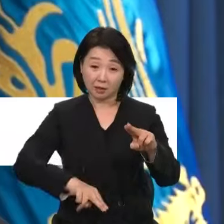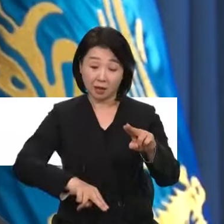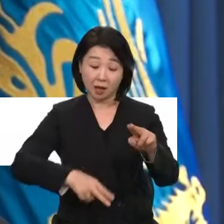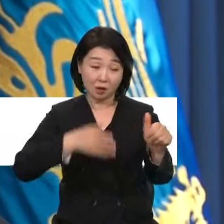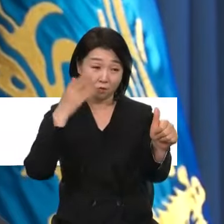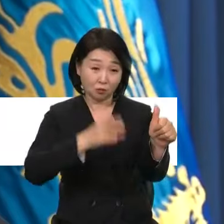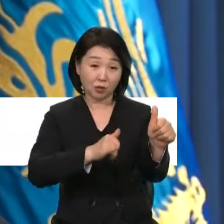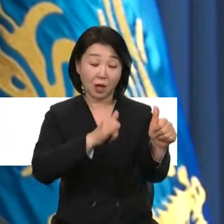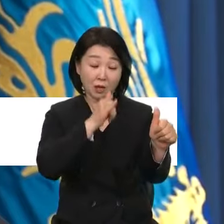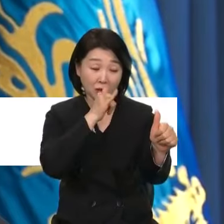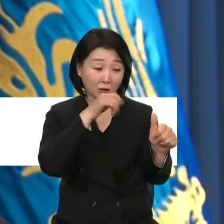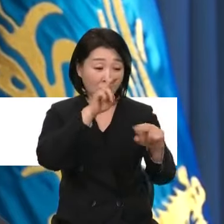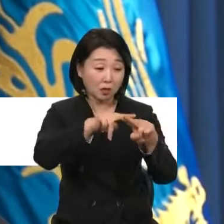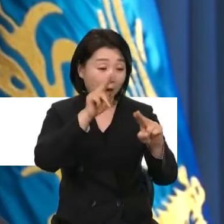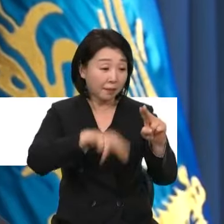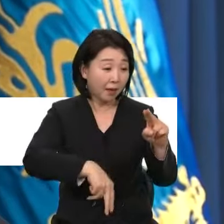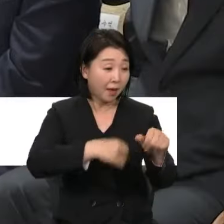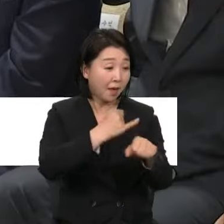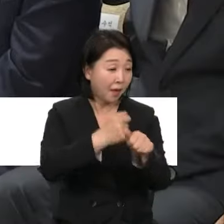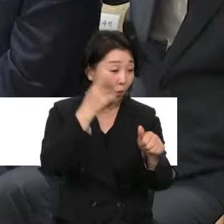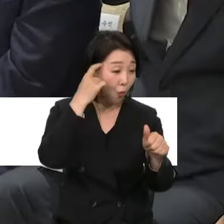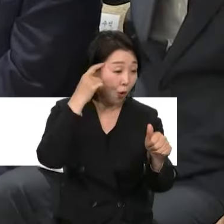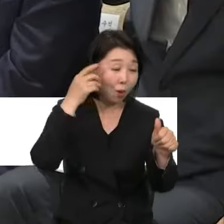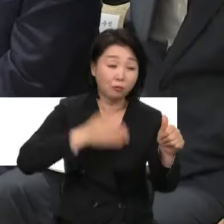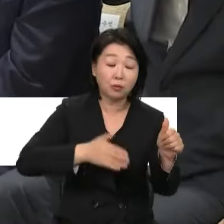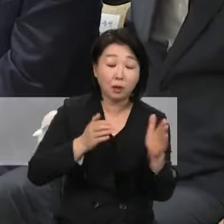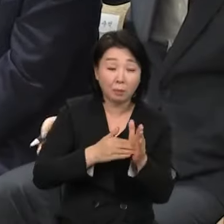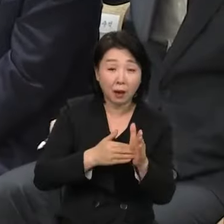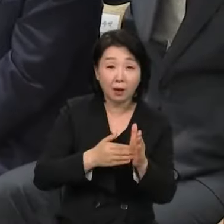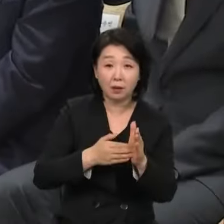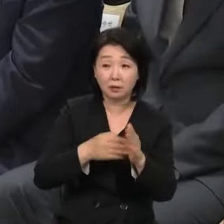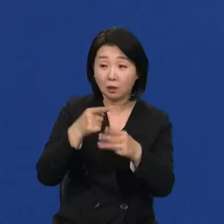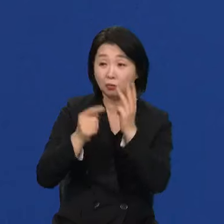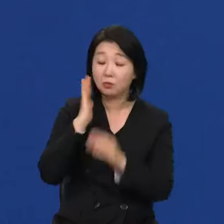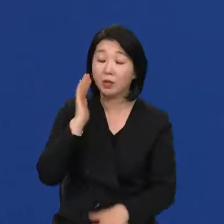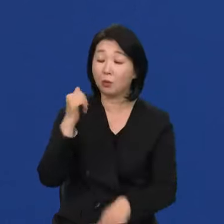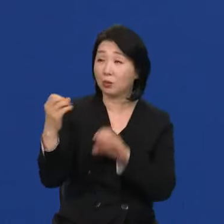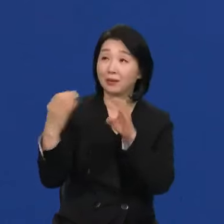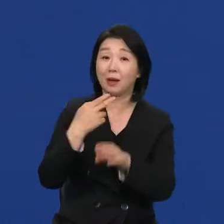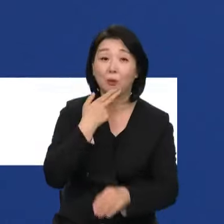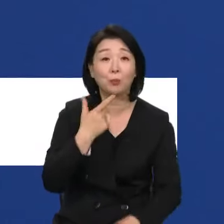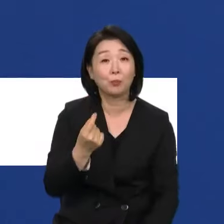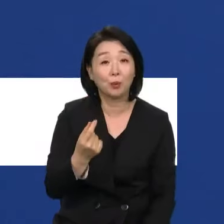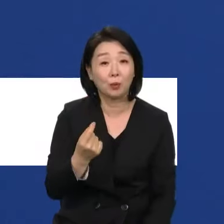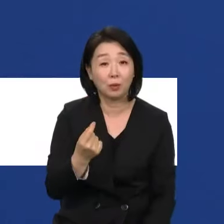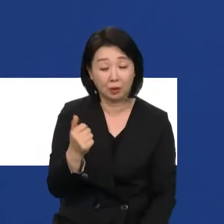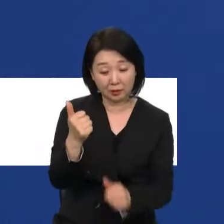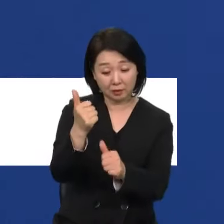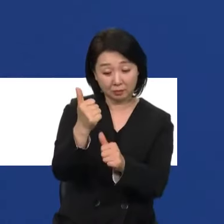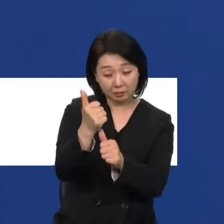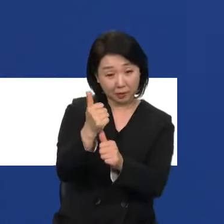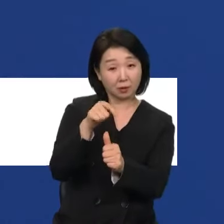왜 했는지를 묻자 윤 대통령은 구체적인 답변을 피했습니다. 비서실장 또